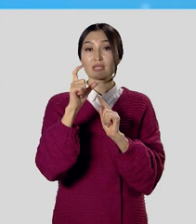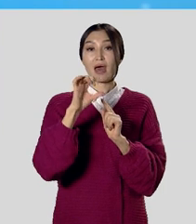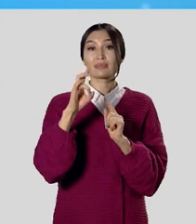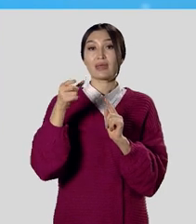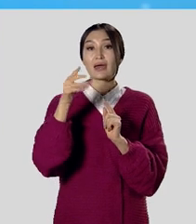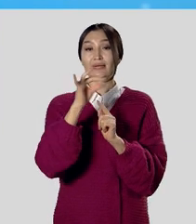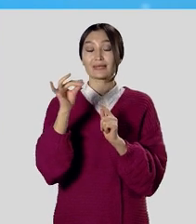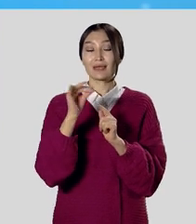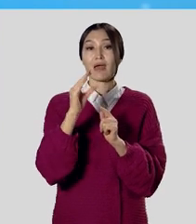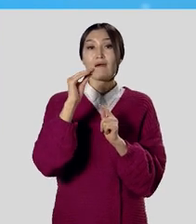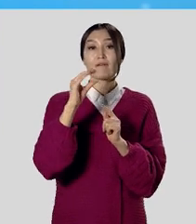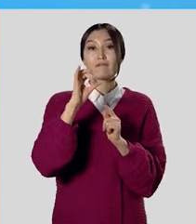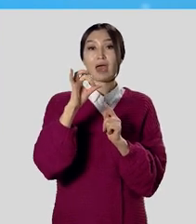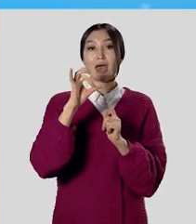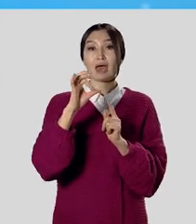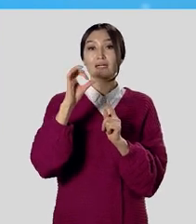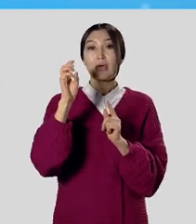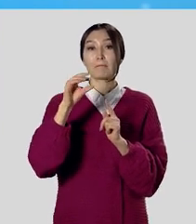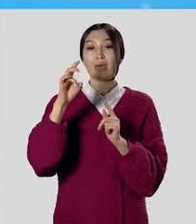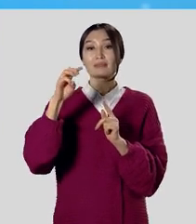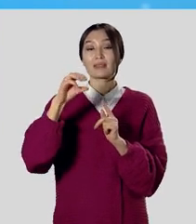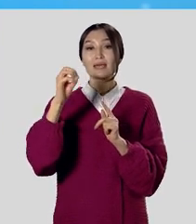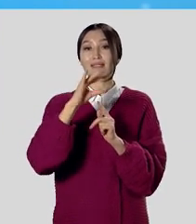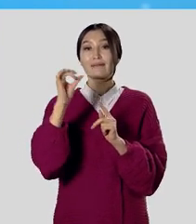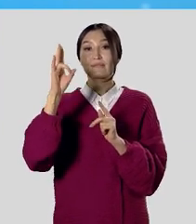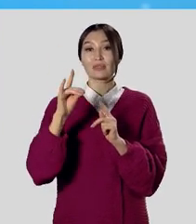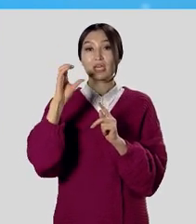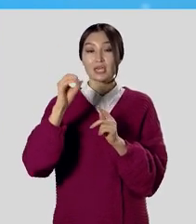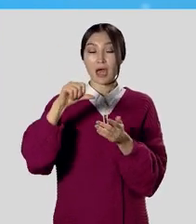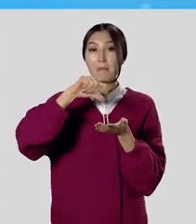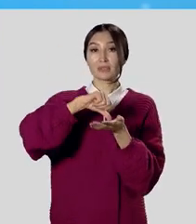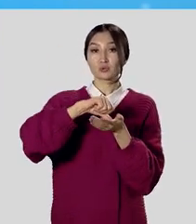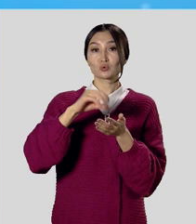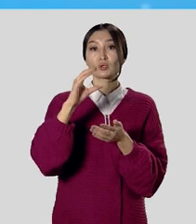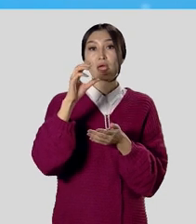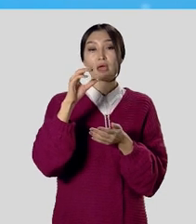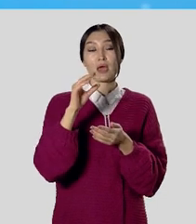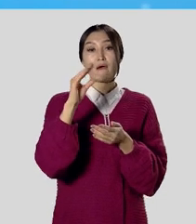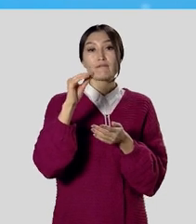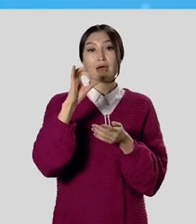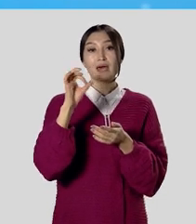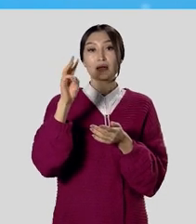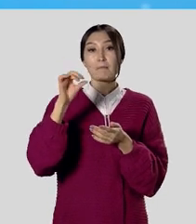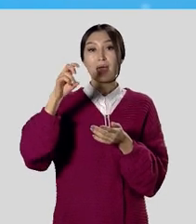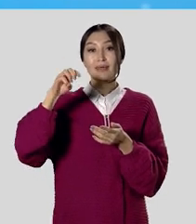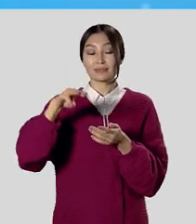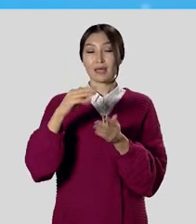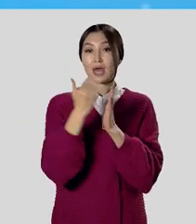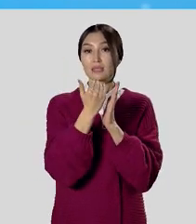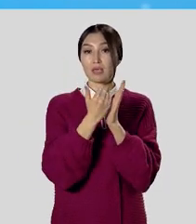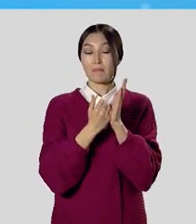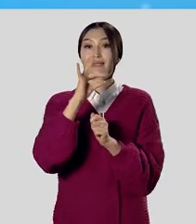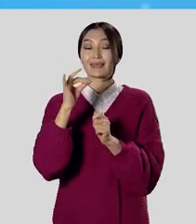клетки ферментативные, то есть идут в присутствии ферментов. Типы